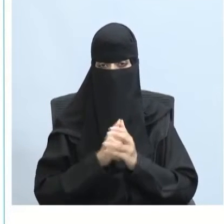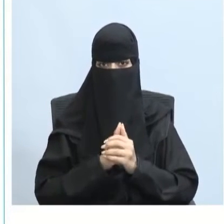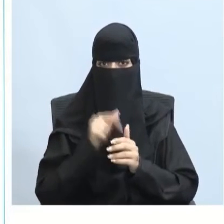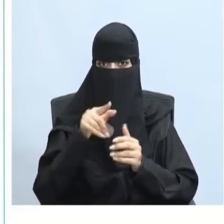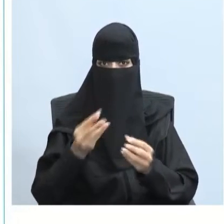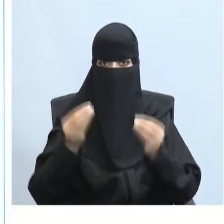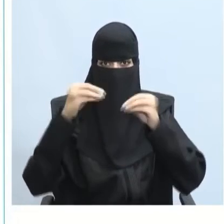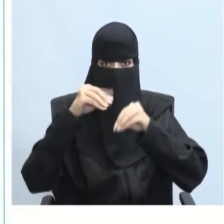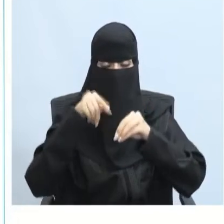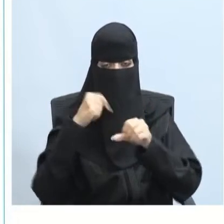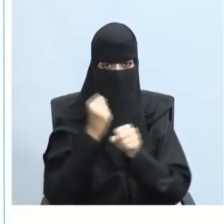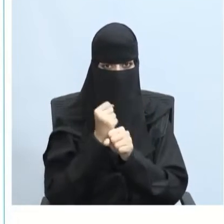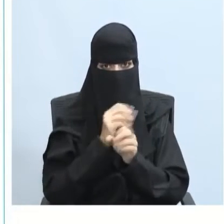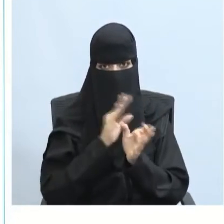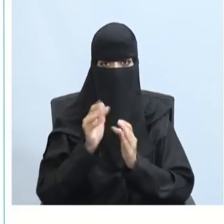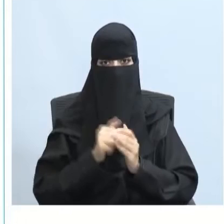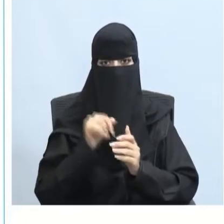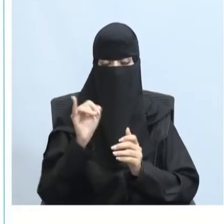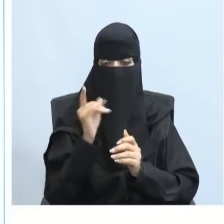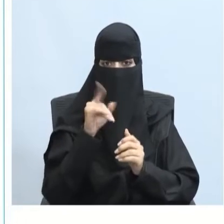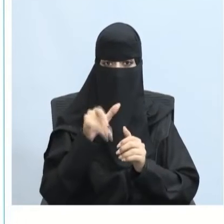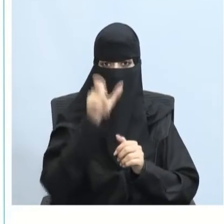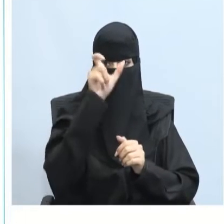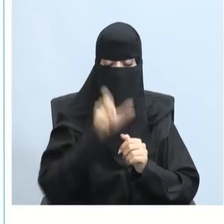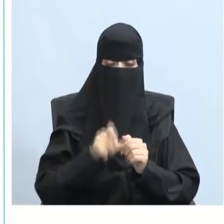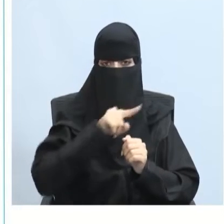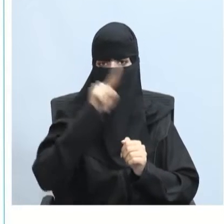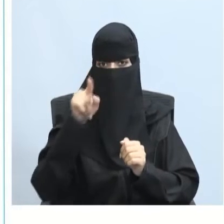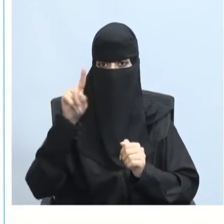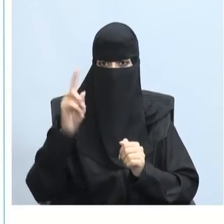باضافه الادوار من قائمه